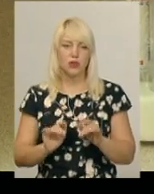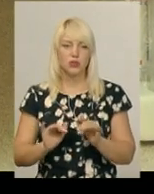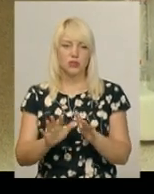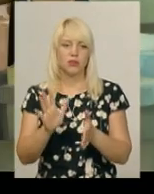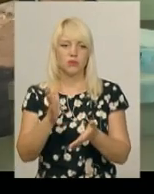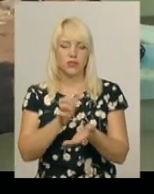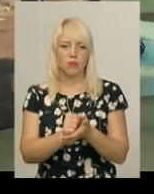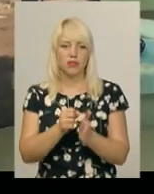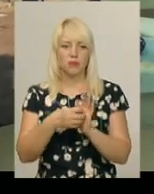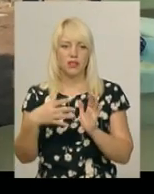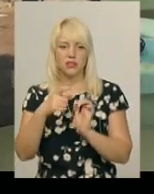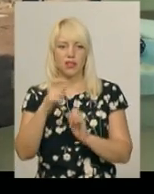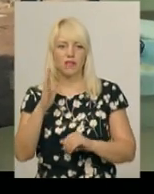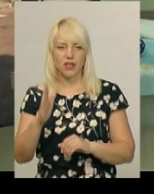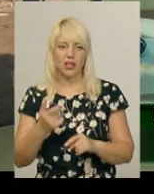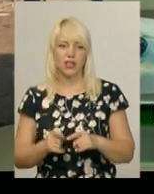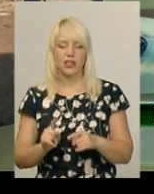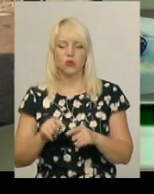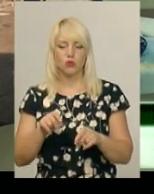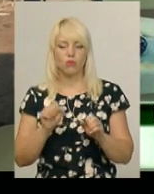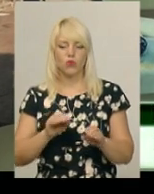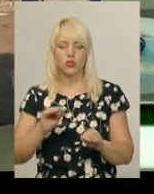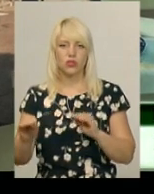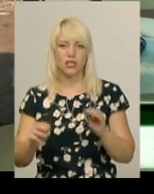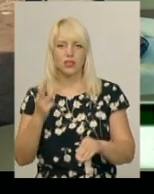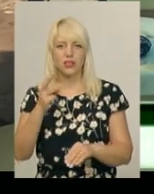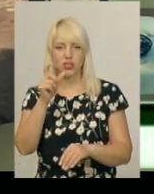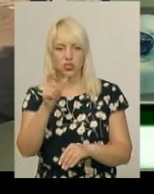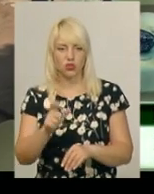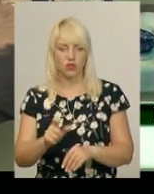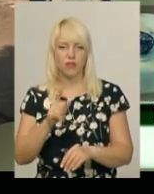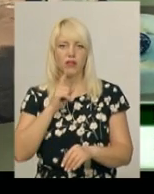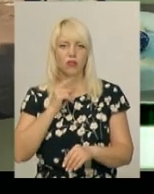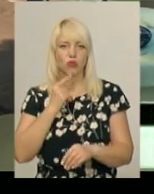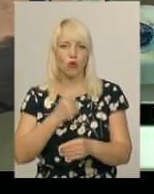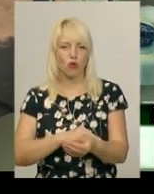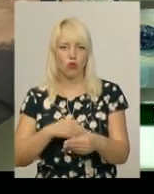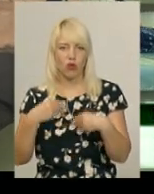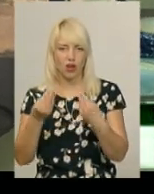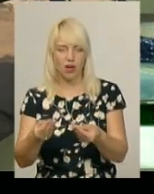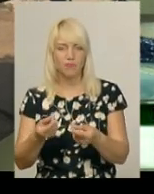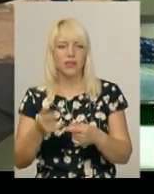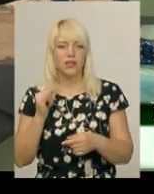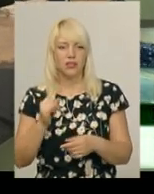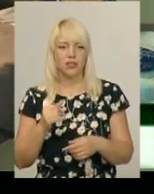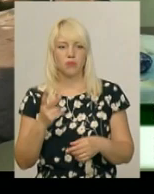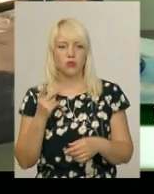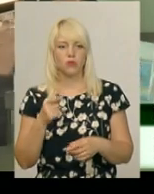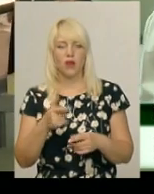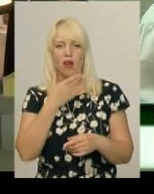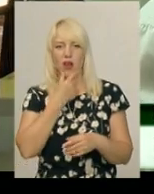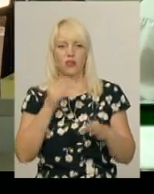15 хвилин. Тут може одразу розміститися три донора, по-друге, хорошо